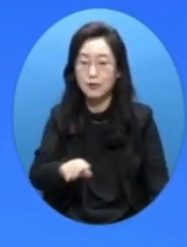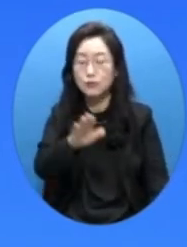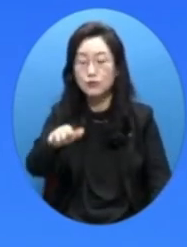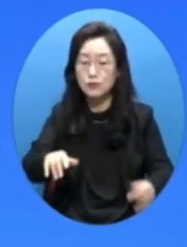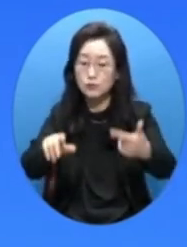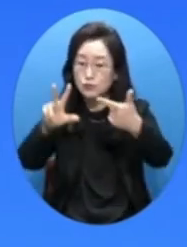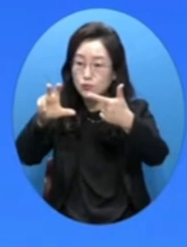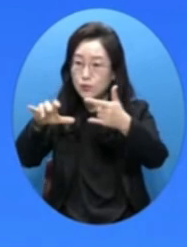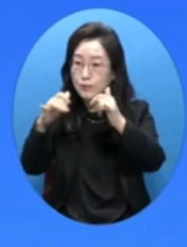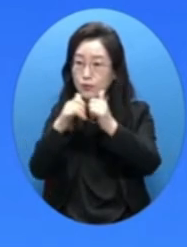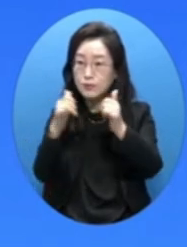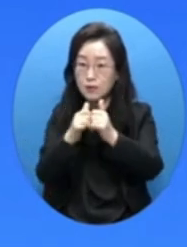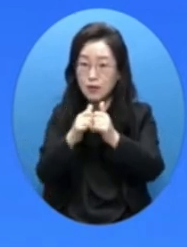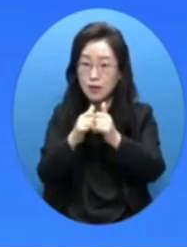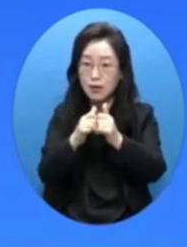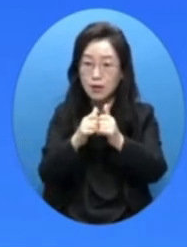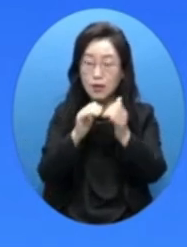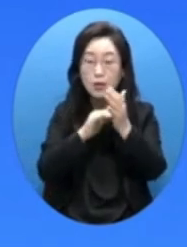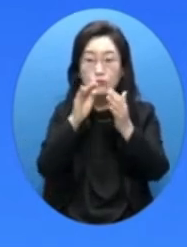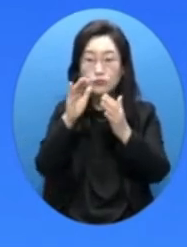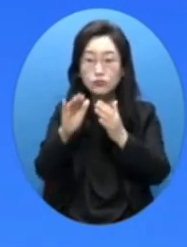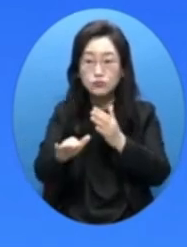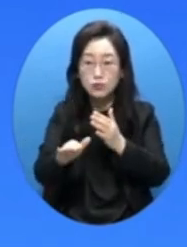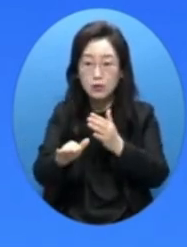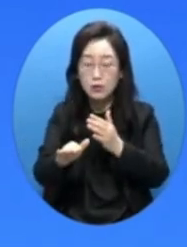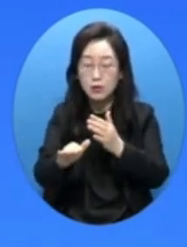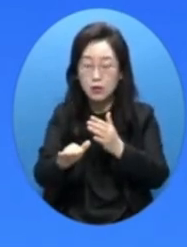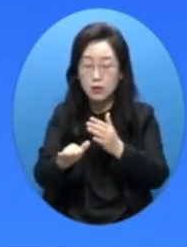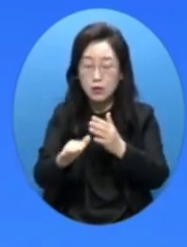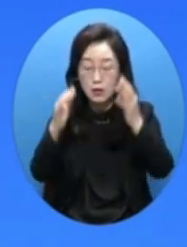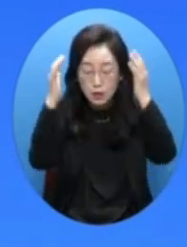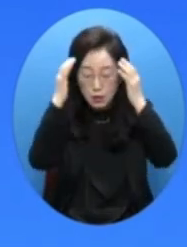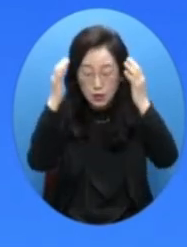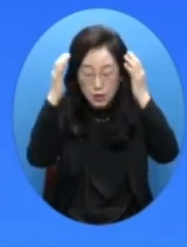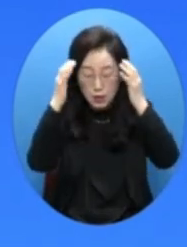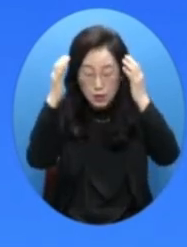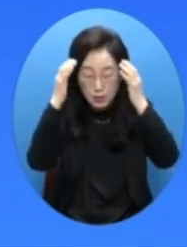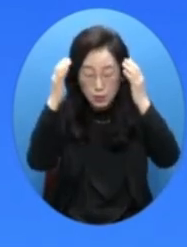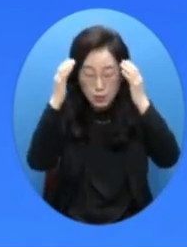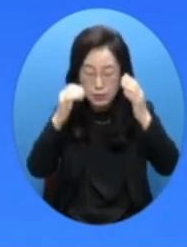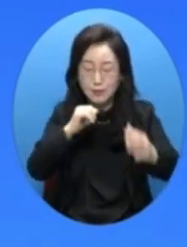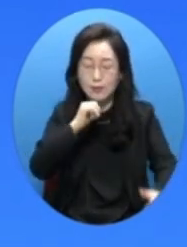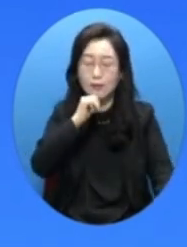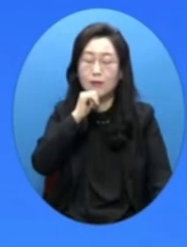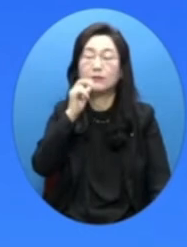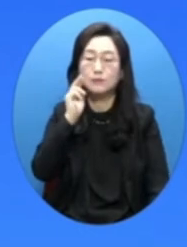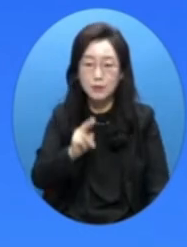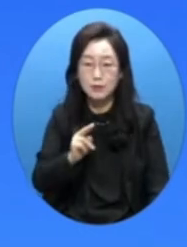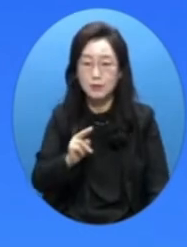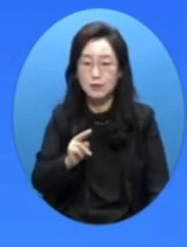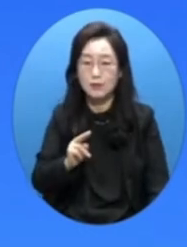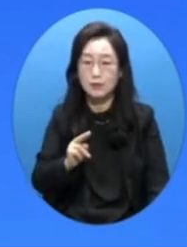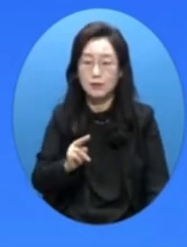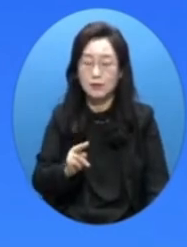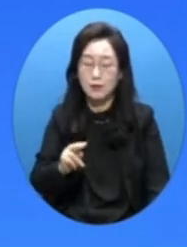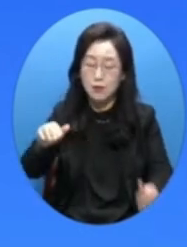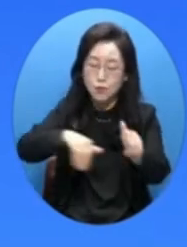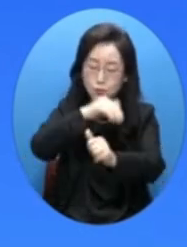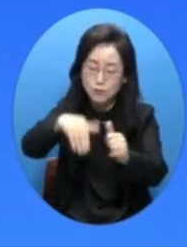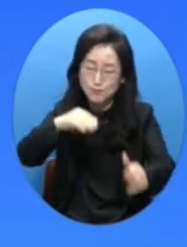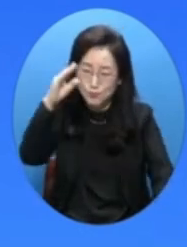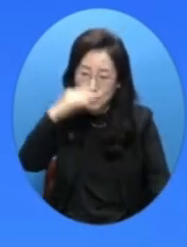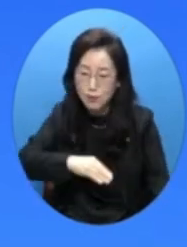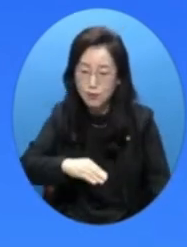6.25 전쟁 후에 60년대 그 보릿고개를 넘어가면서 처절한 가난 속에 저주받은 환경과 싸우며